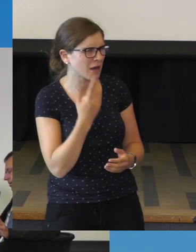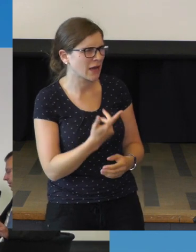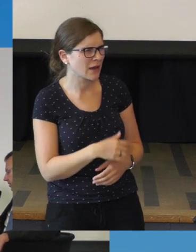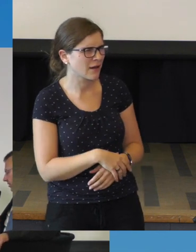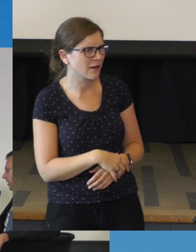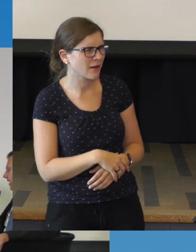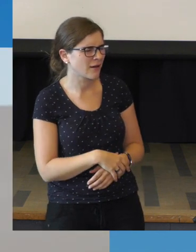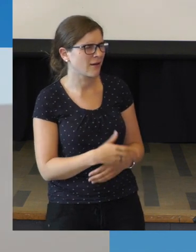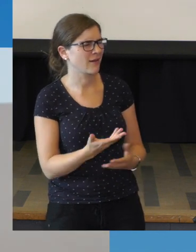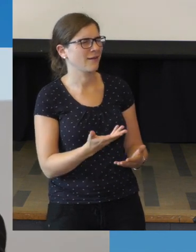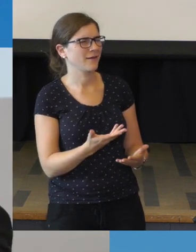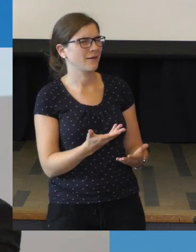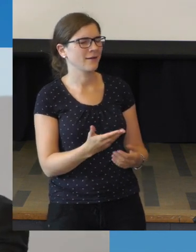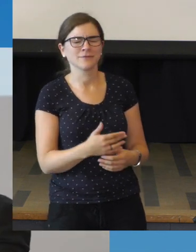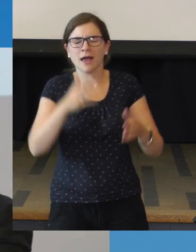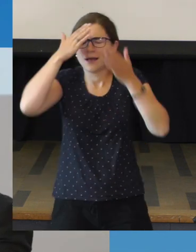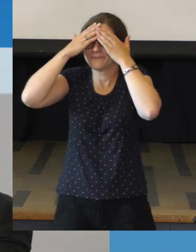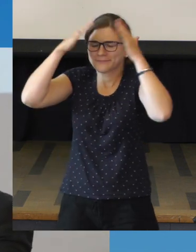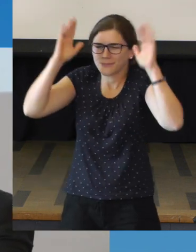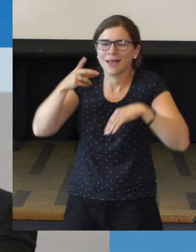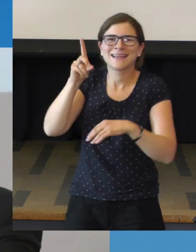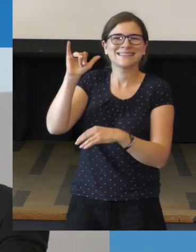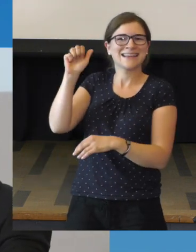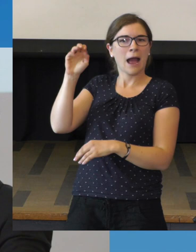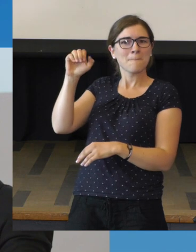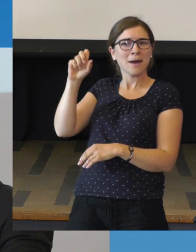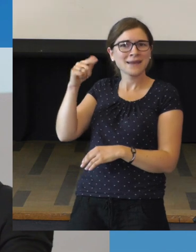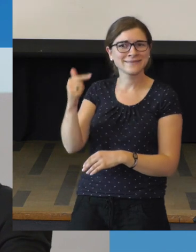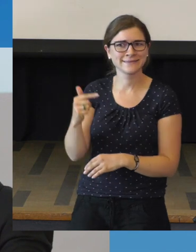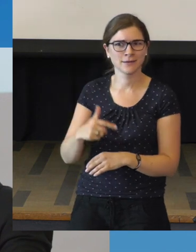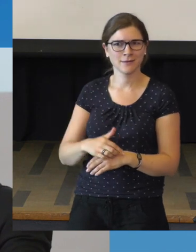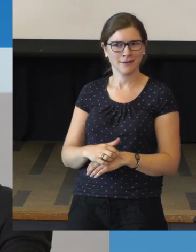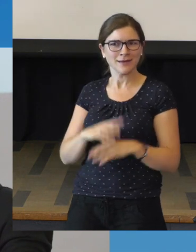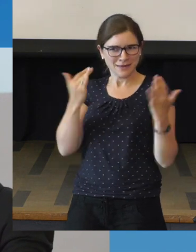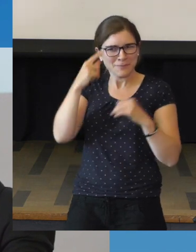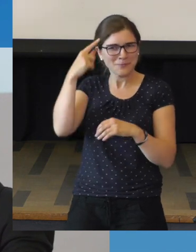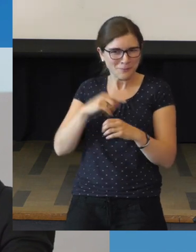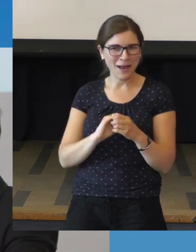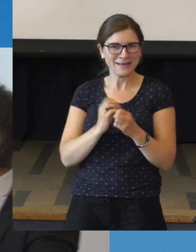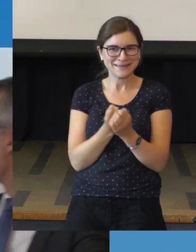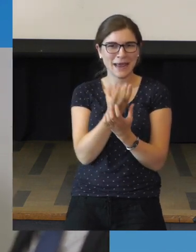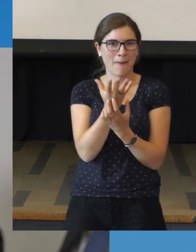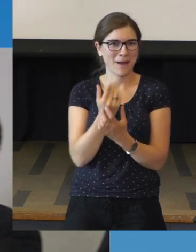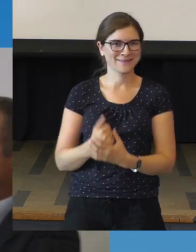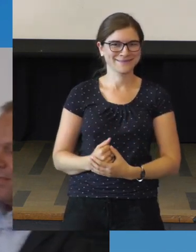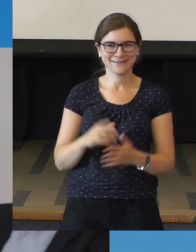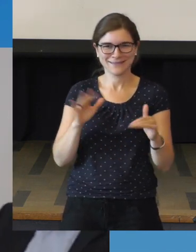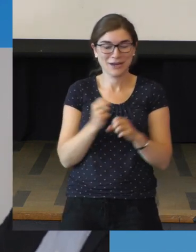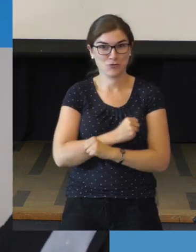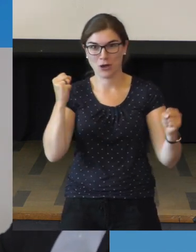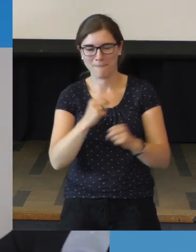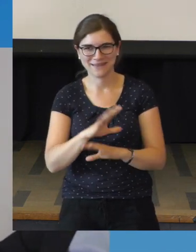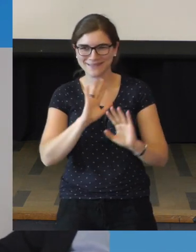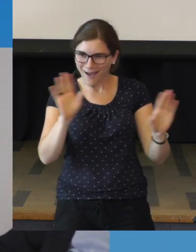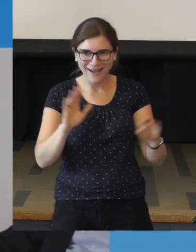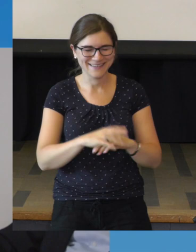Was die Damen am Finger tragen. Ja, genau. Diamant, Entschuldigung. Ja, Dynamit, warum nicht? Ne? Wollen wir doch nicht hoffen. Nee.